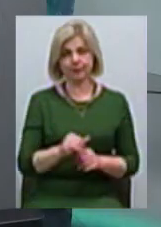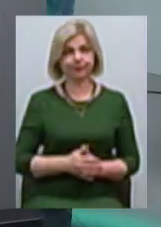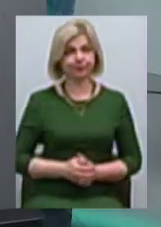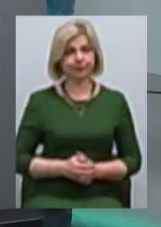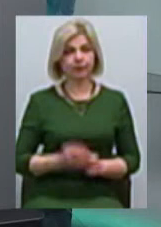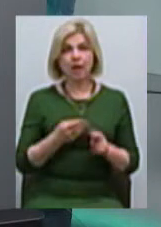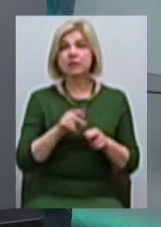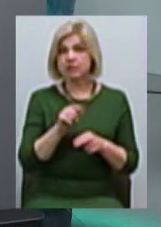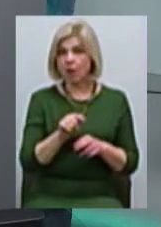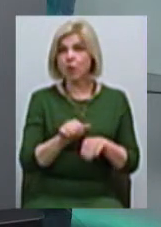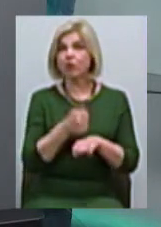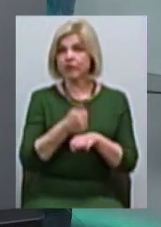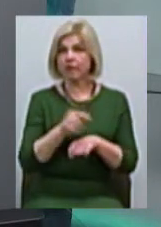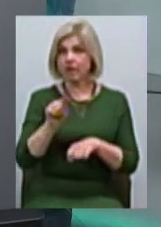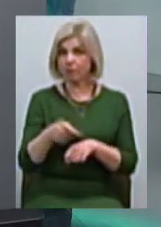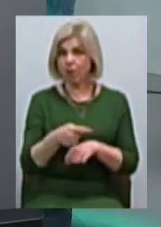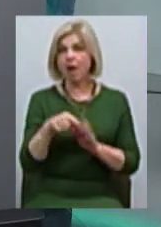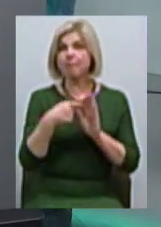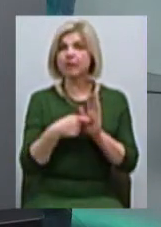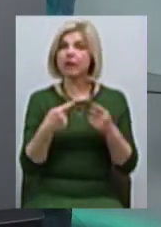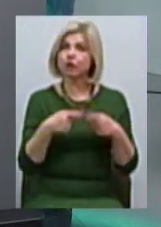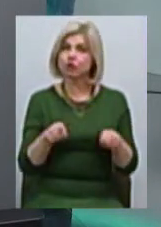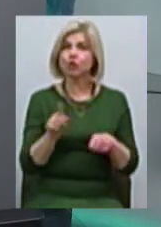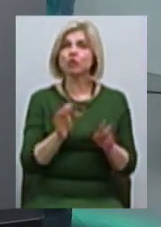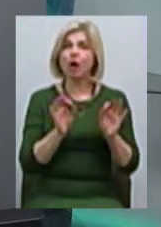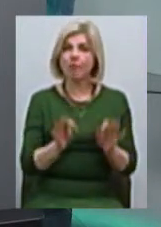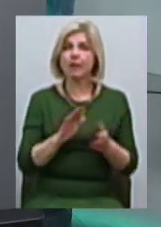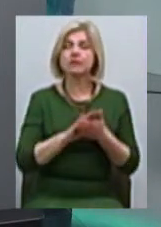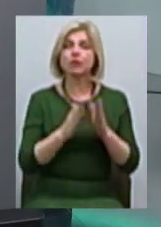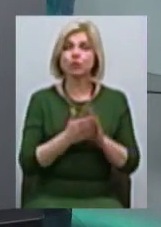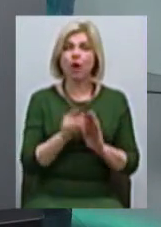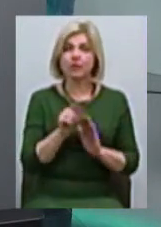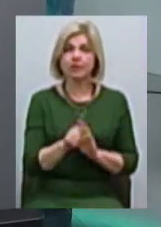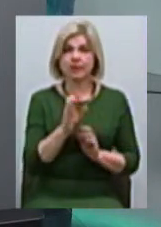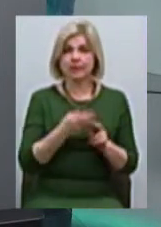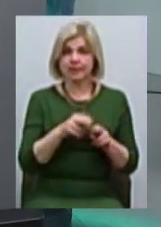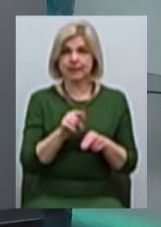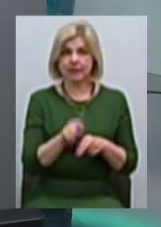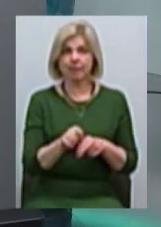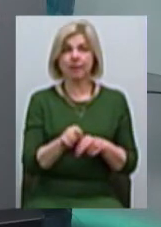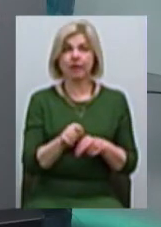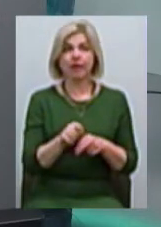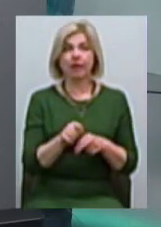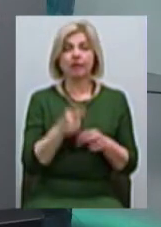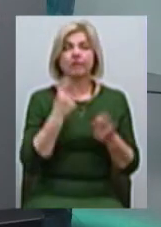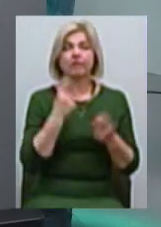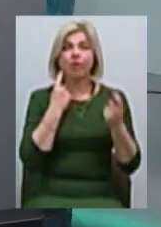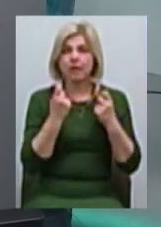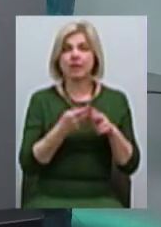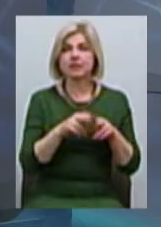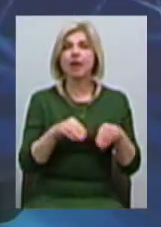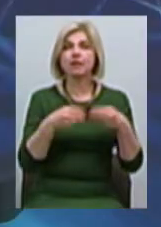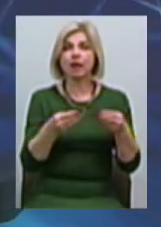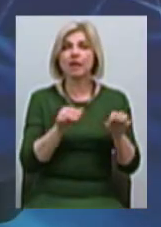Оце основні вимоги. Питання в іншому, що якраз сама ситуація з цими архівними даними, вона якраз дає